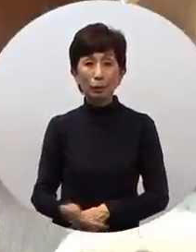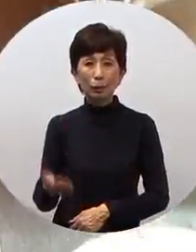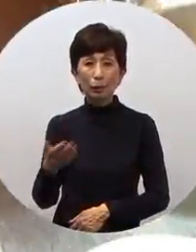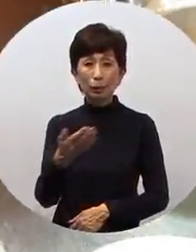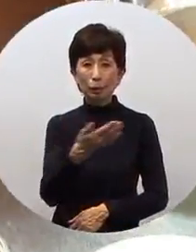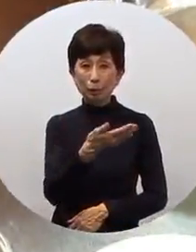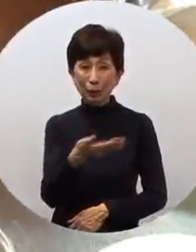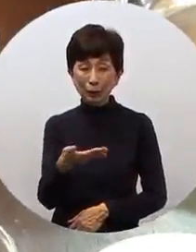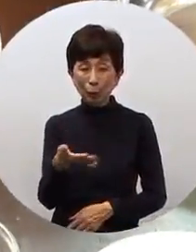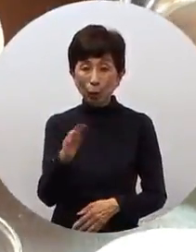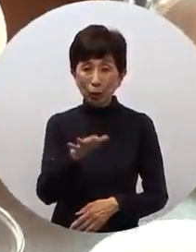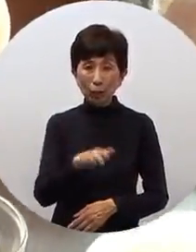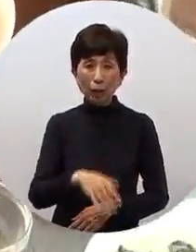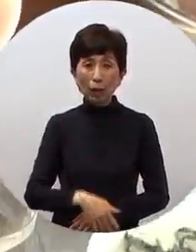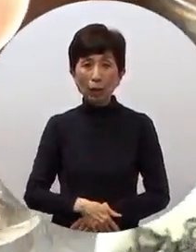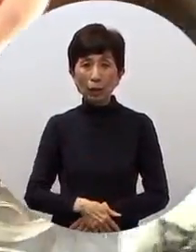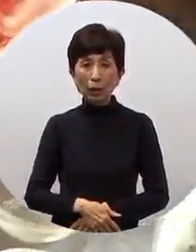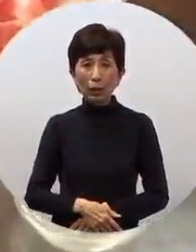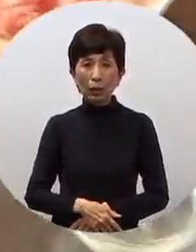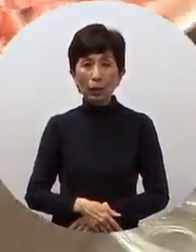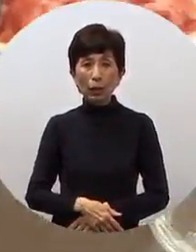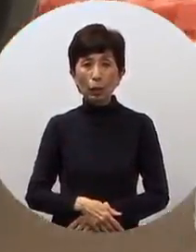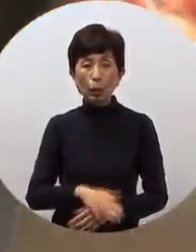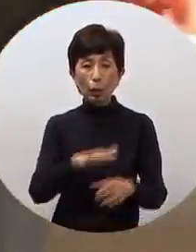水。 お水をですね、はい、白米の